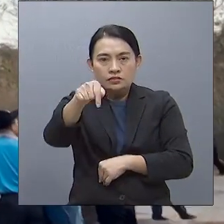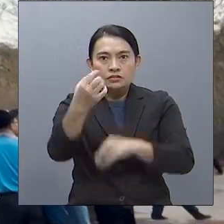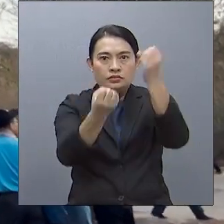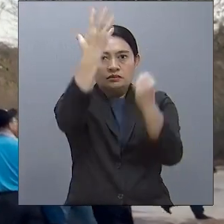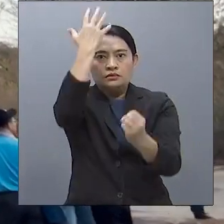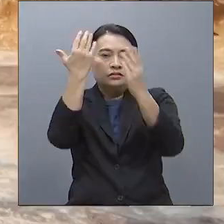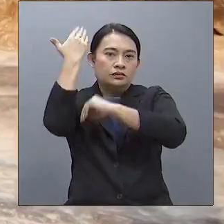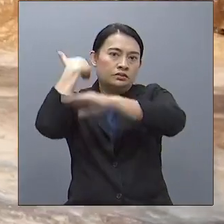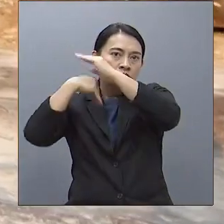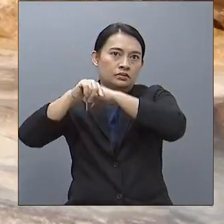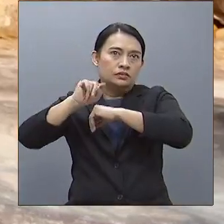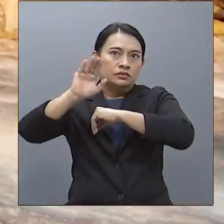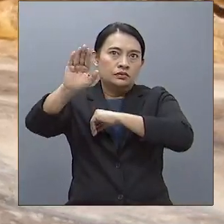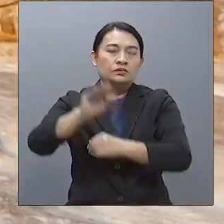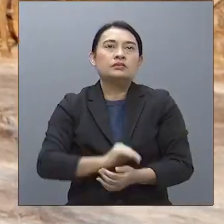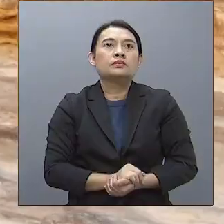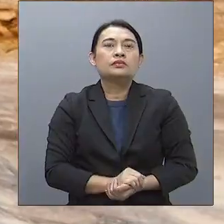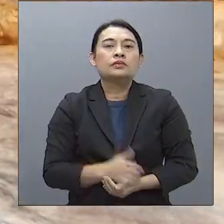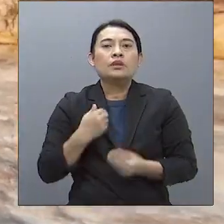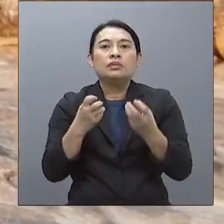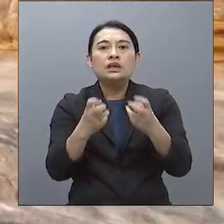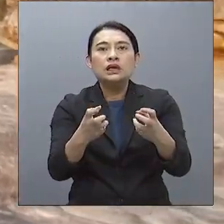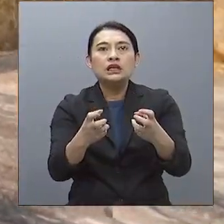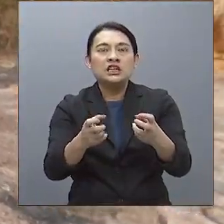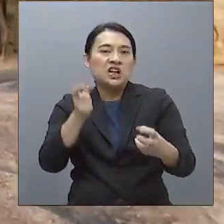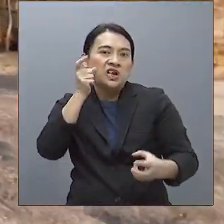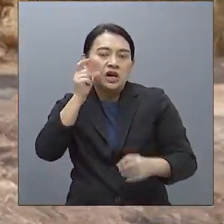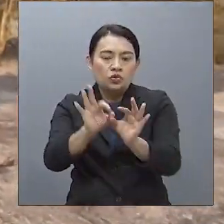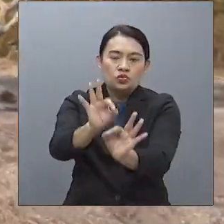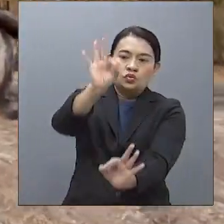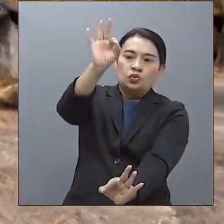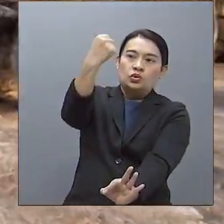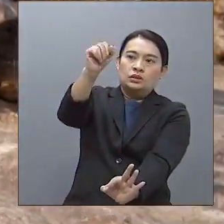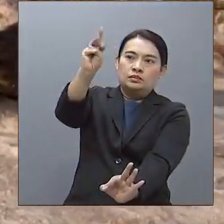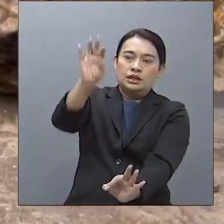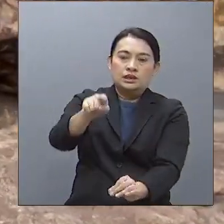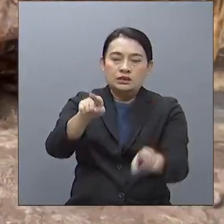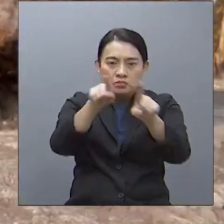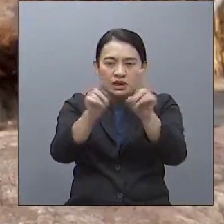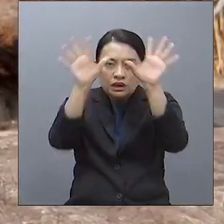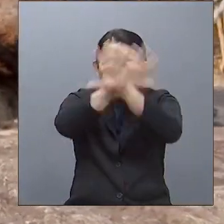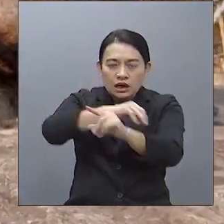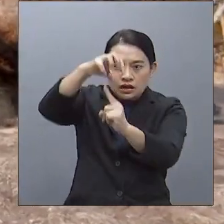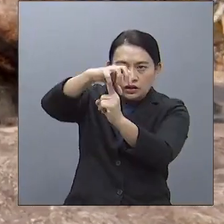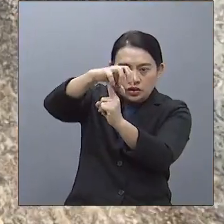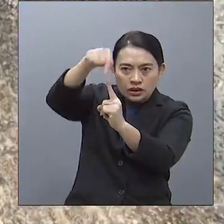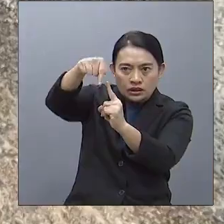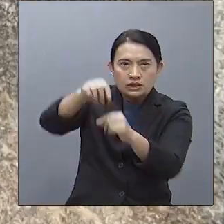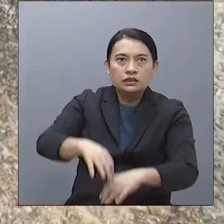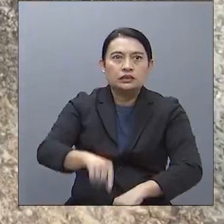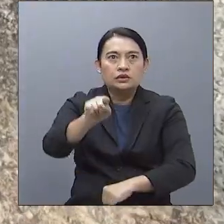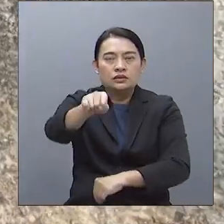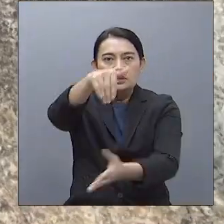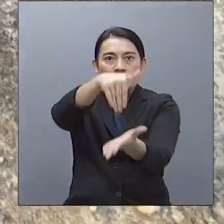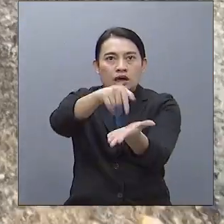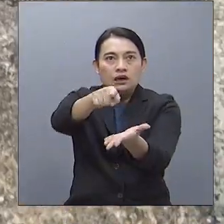ติศาสตร์ภูพระบาทคือมันจะเป็นเพิงหินขนาดใหญ่ครับสูงกว่า10เมตรรูปร่างคล้ายกับดอกเห็ดครับตั้งอยู่กลางลานหินโล่งจากหลัก